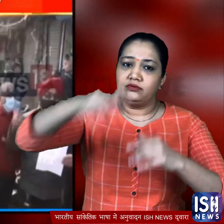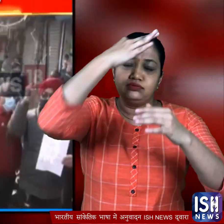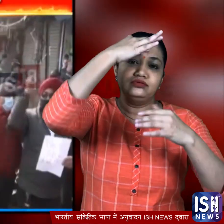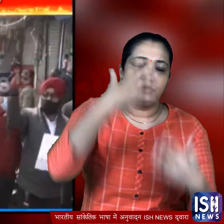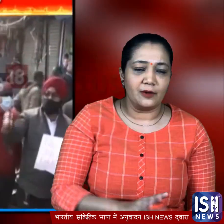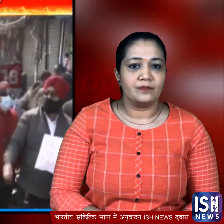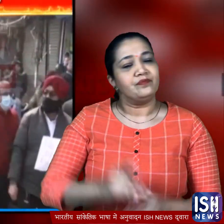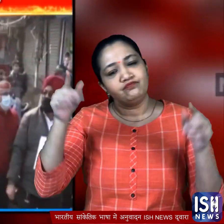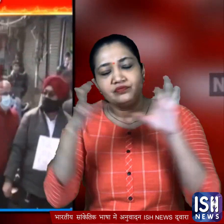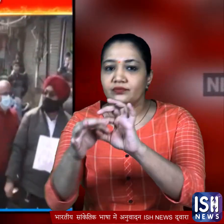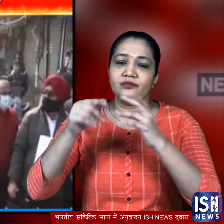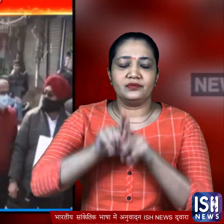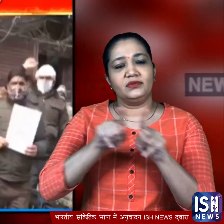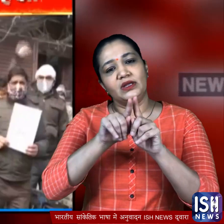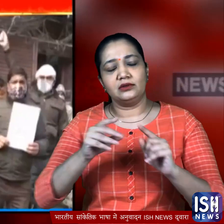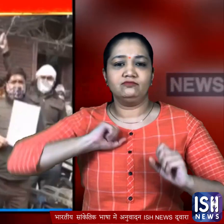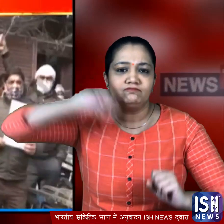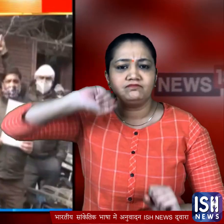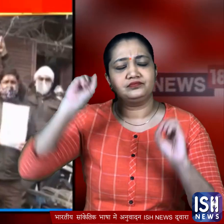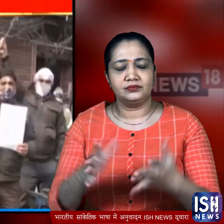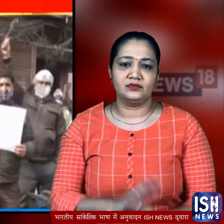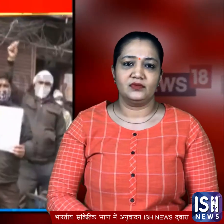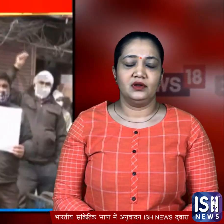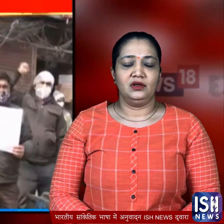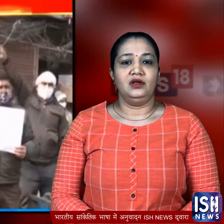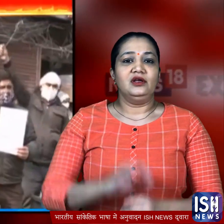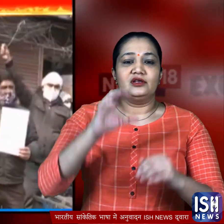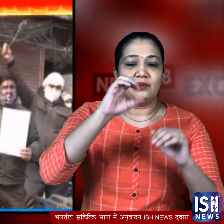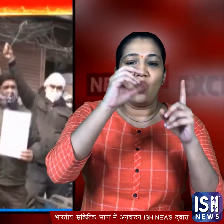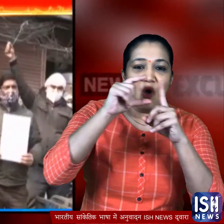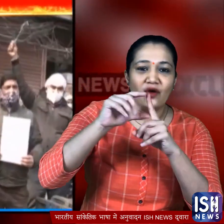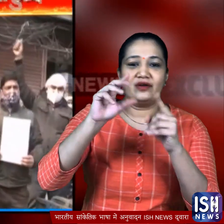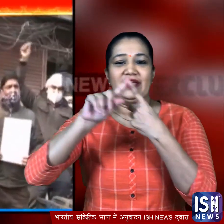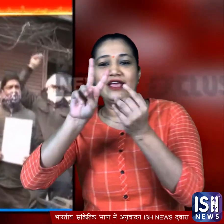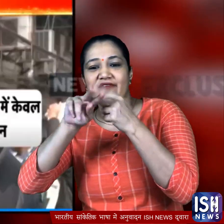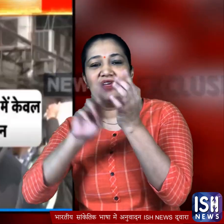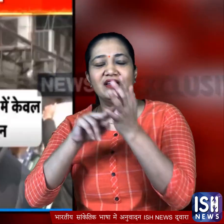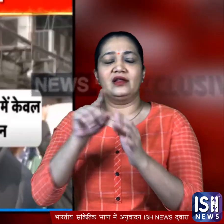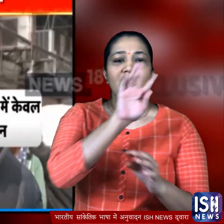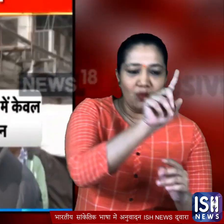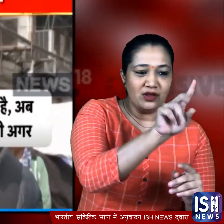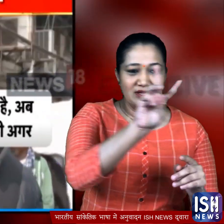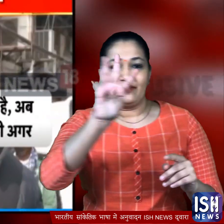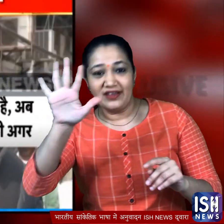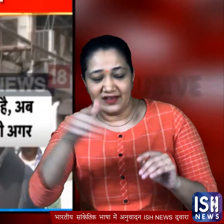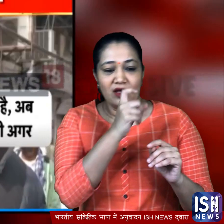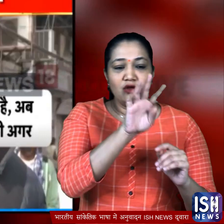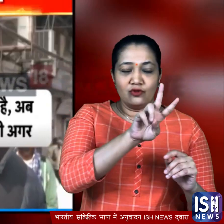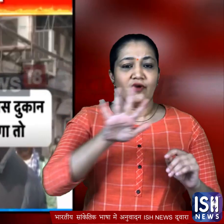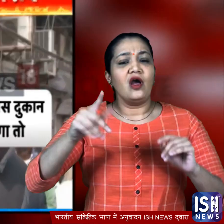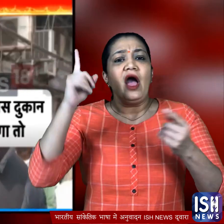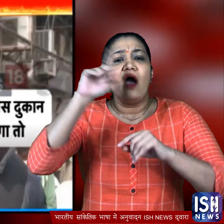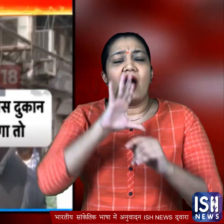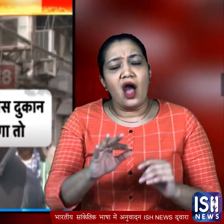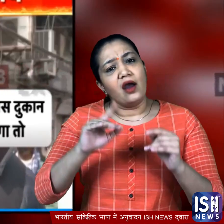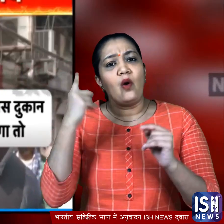हुए ये दुकानदार सड़क पर नारेबाजी करने उतर पड़े। उन लोगों के हाथों में ऑड इवन नियम हटाने के पोस्टर नजर आए। केवल महीने में 10 दिन खुलती है। अब 10